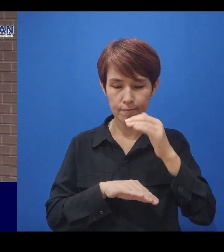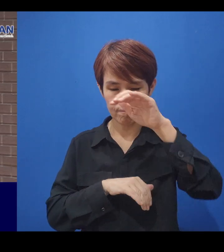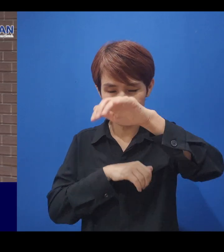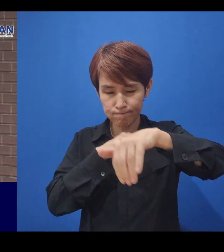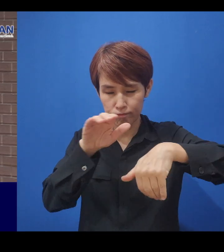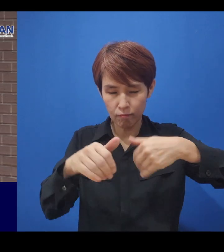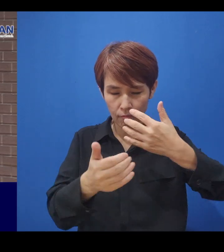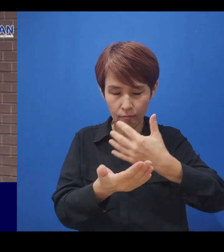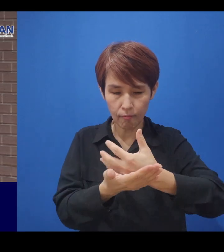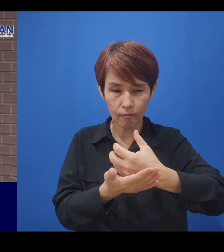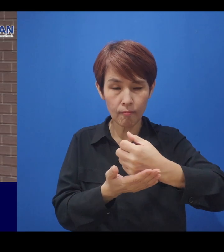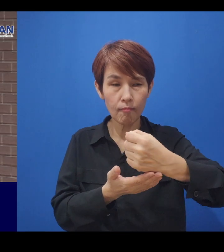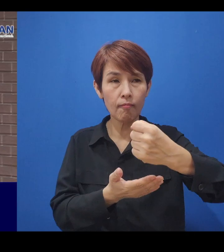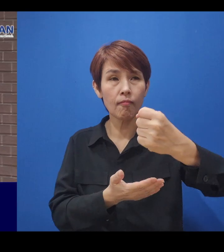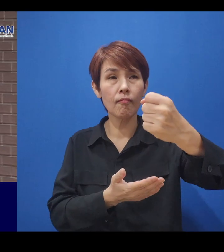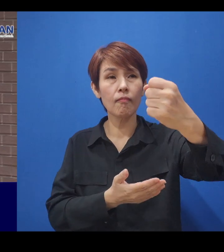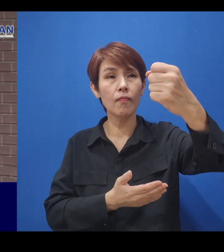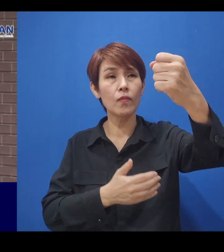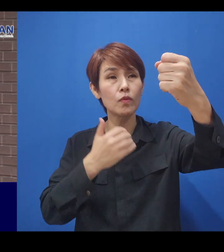캐내어